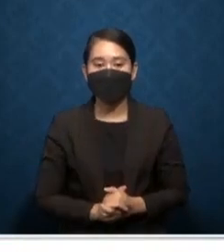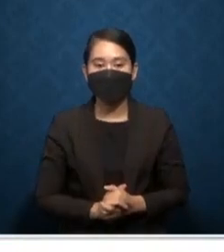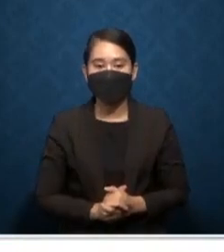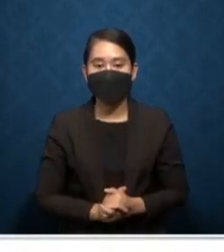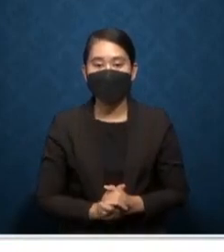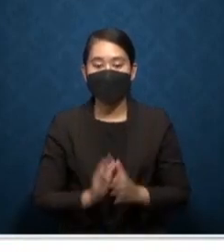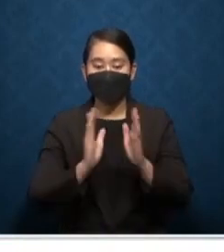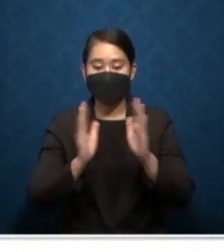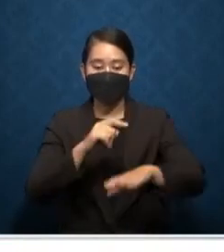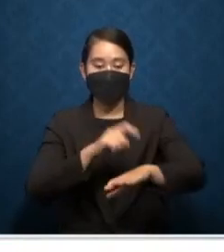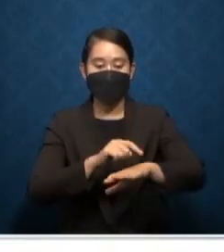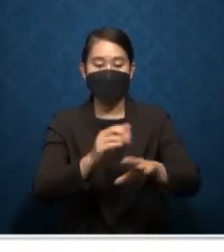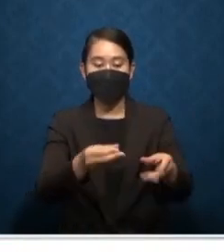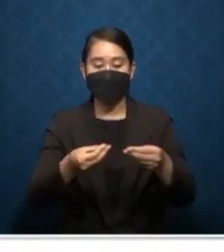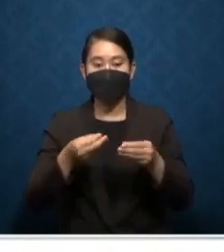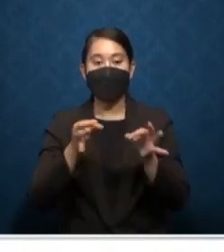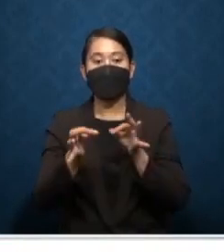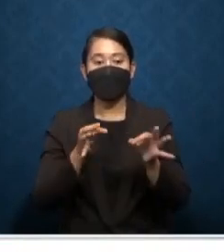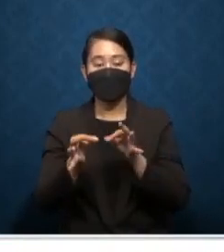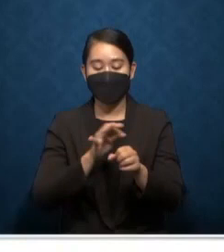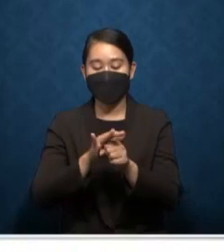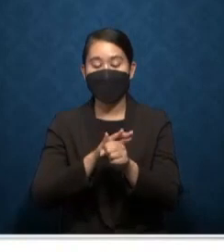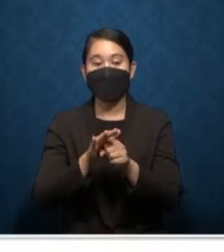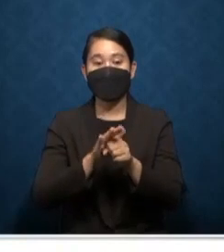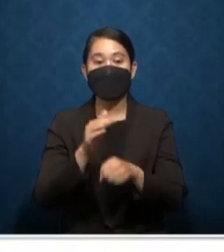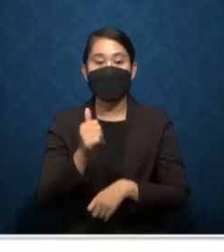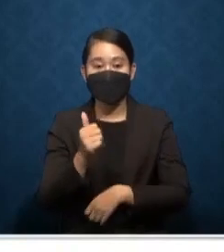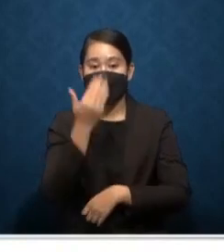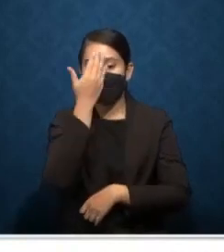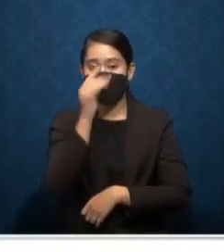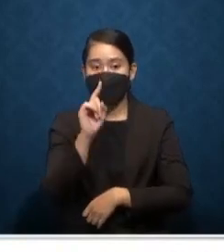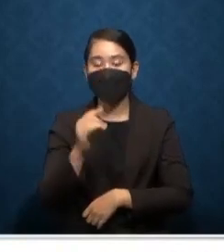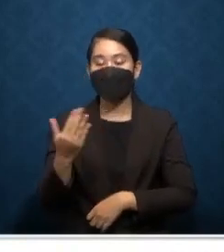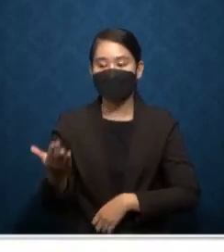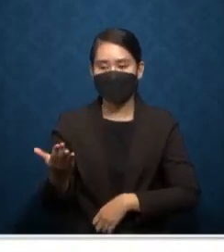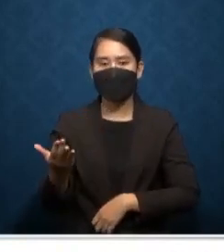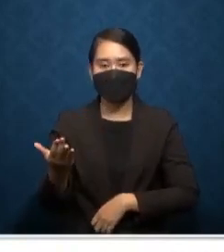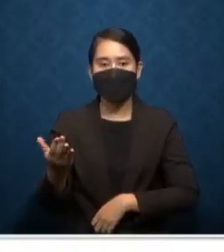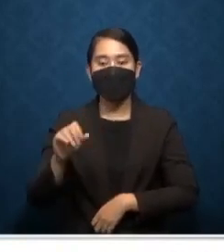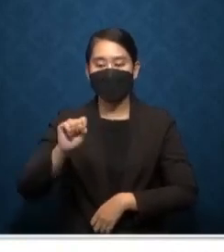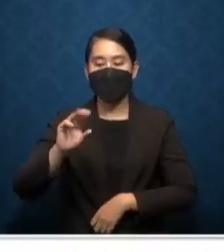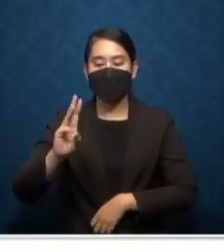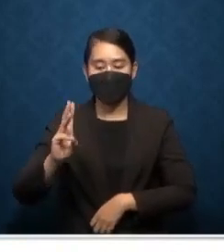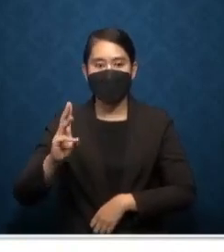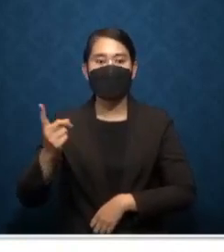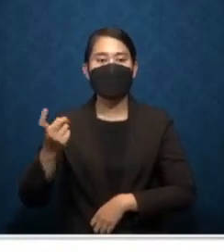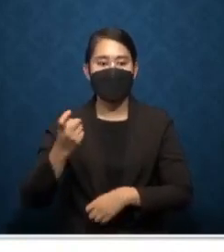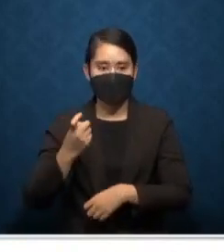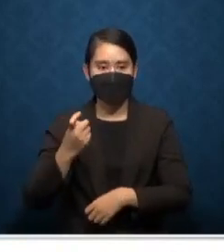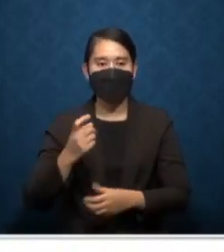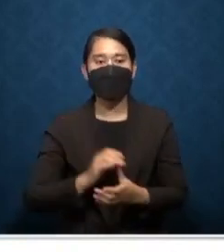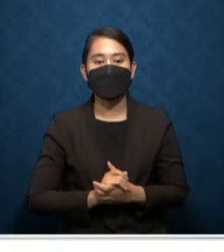ให้เวลาพอสมควรเพรว่าคำถามของท่สมชิผู้ทรงเกียตนั้น